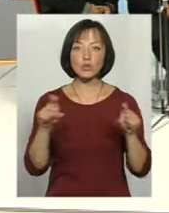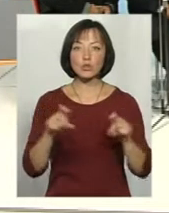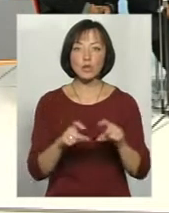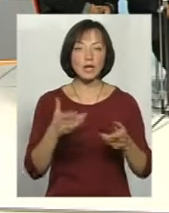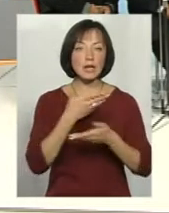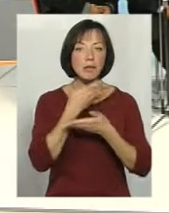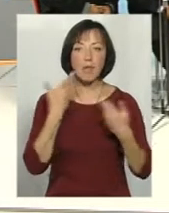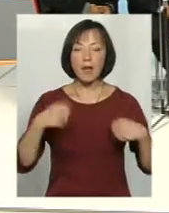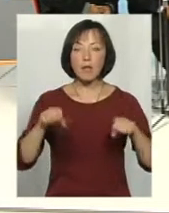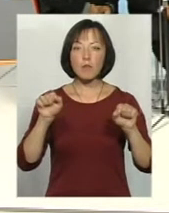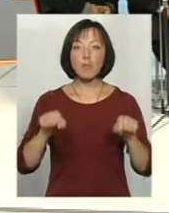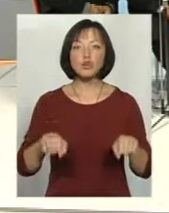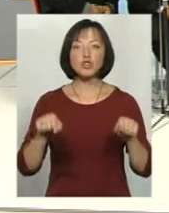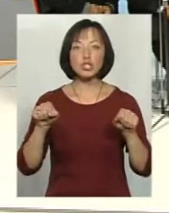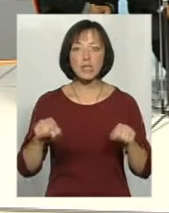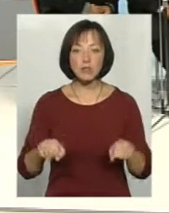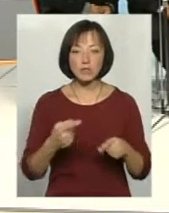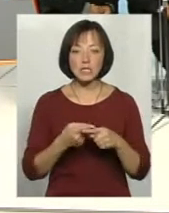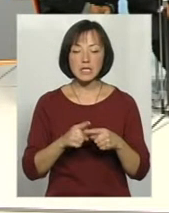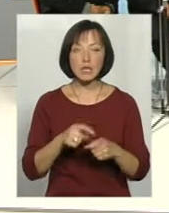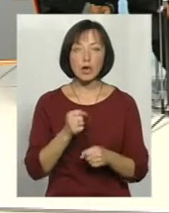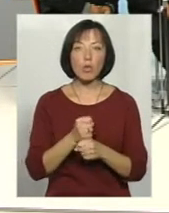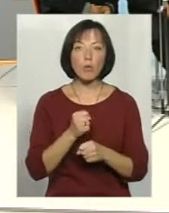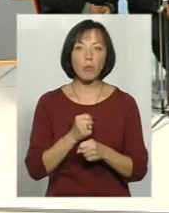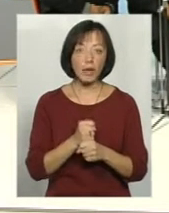мали можливості це робити,